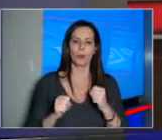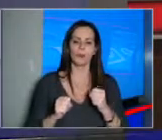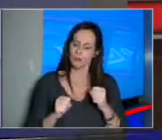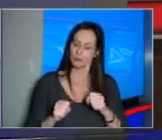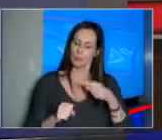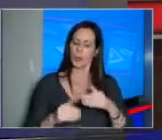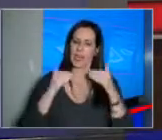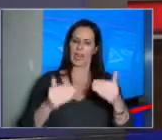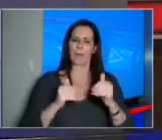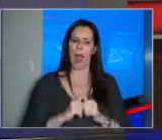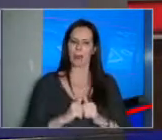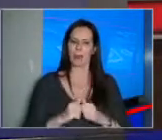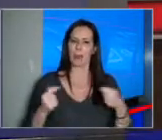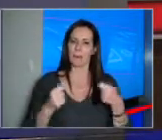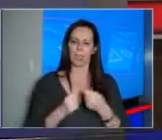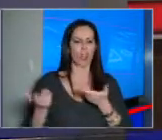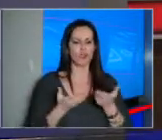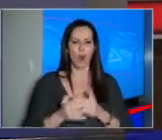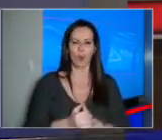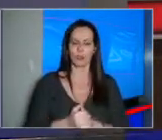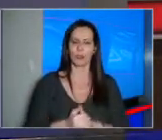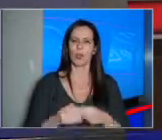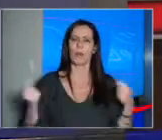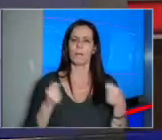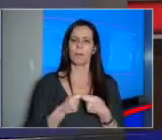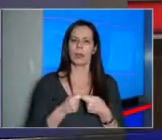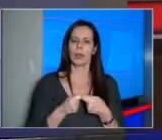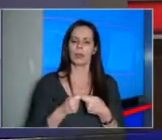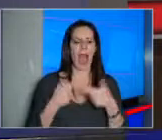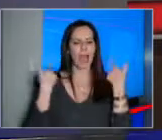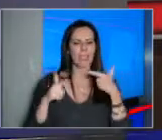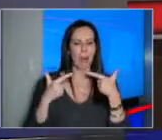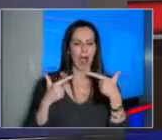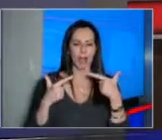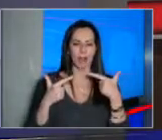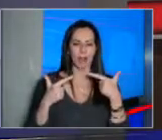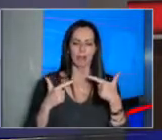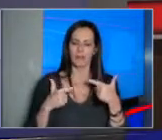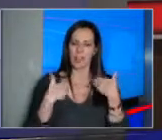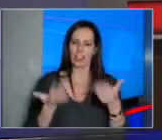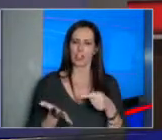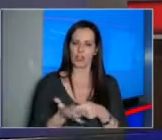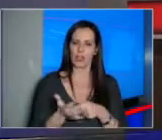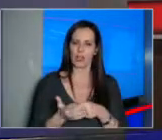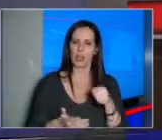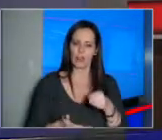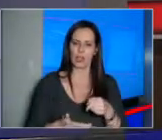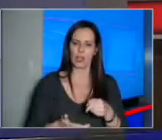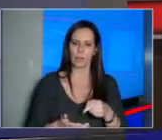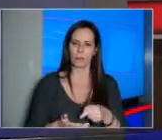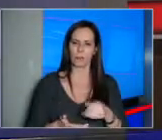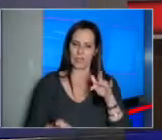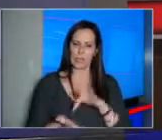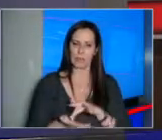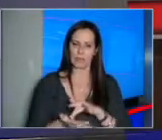להיות בקדמת הבמה מבחינה שירותית ומבחינת ההסברה שלו והנתינה שלו לאלה